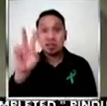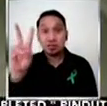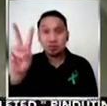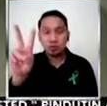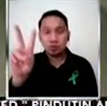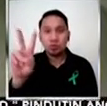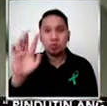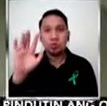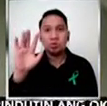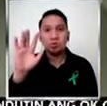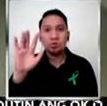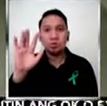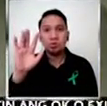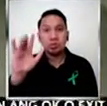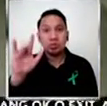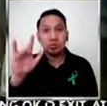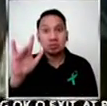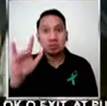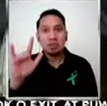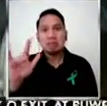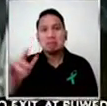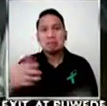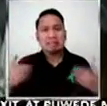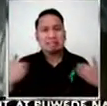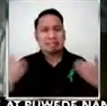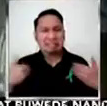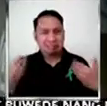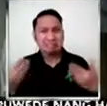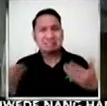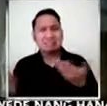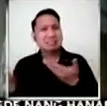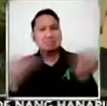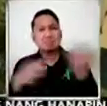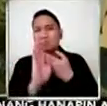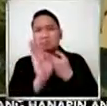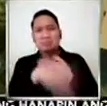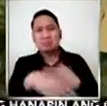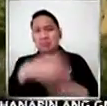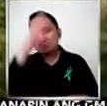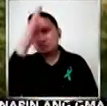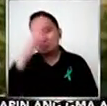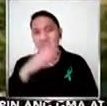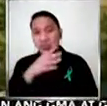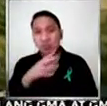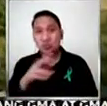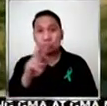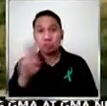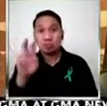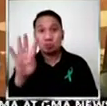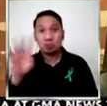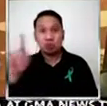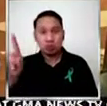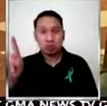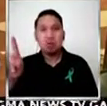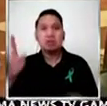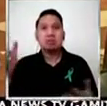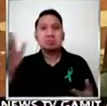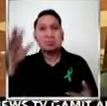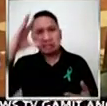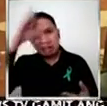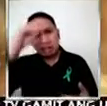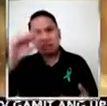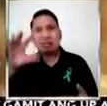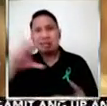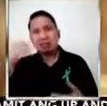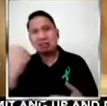de edad na na-turn over na sa kanilang mga magulang. 241 naman ang lalaki, habang 16 ang mga babae.